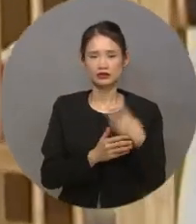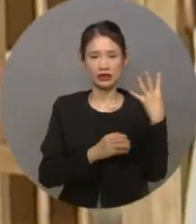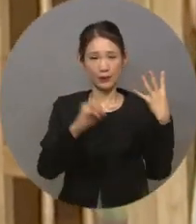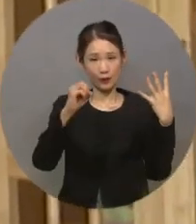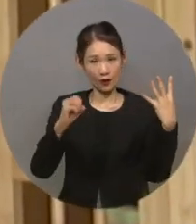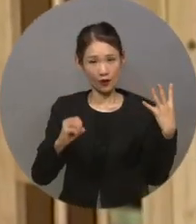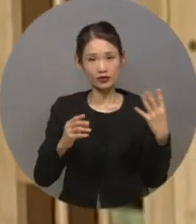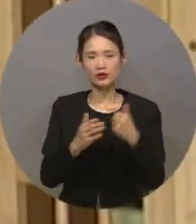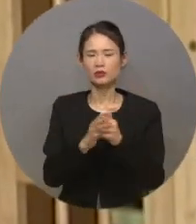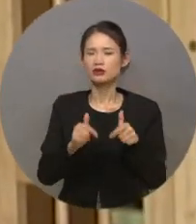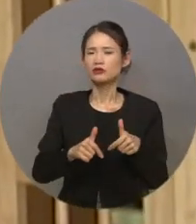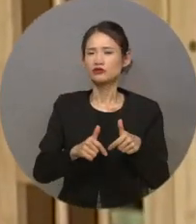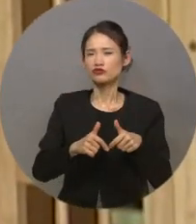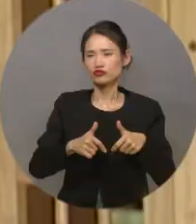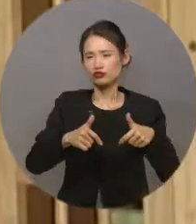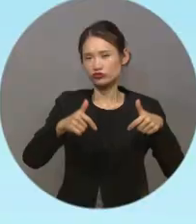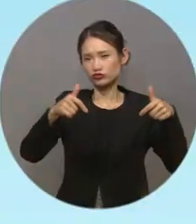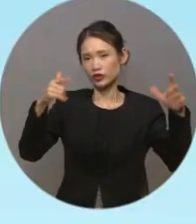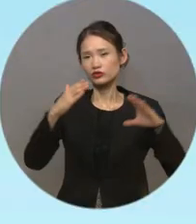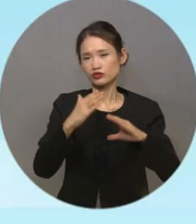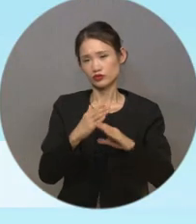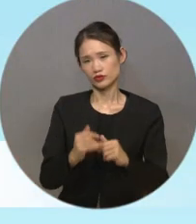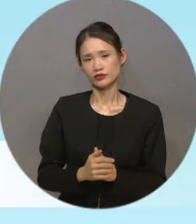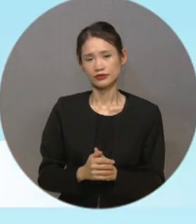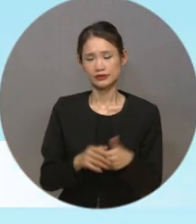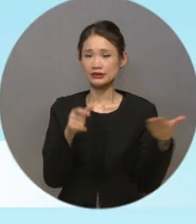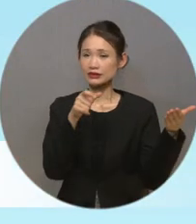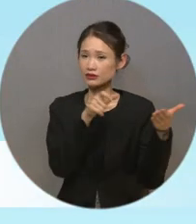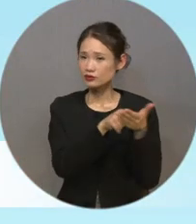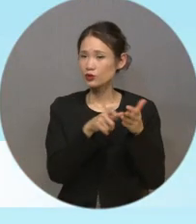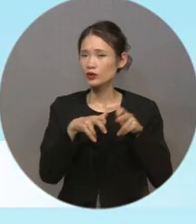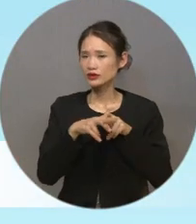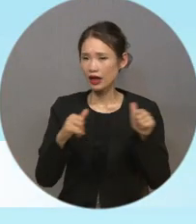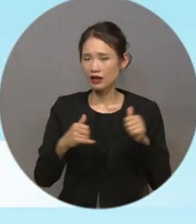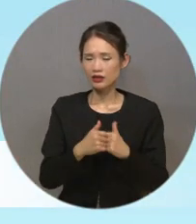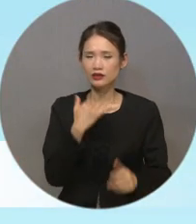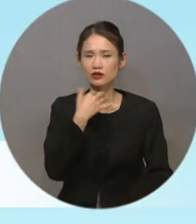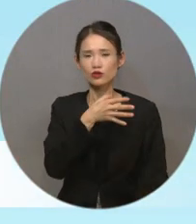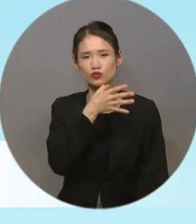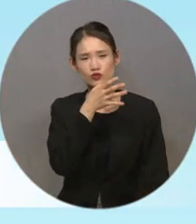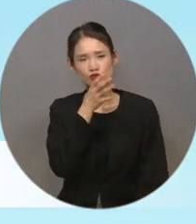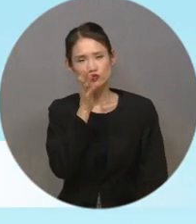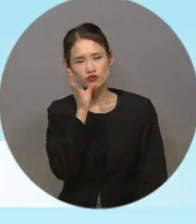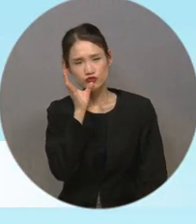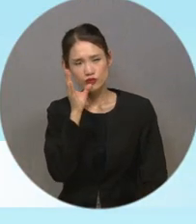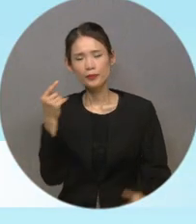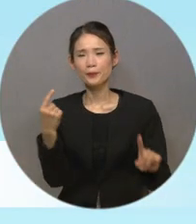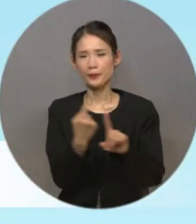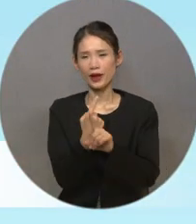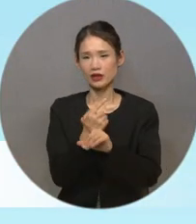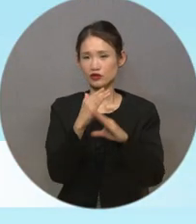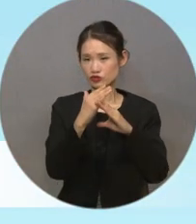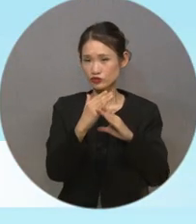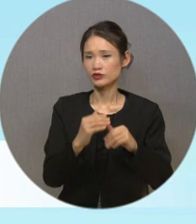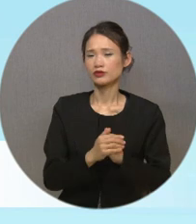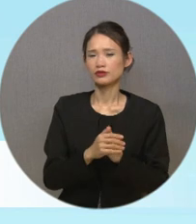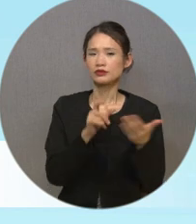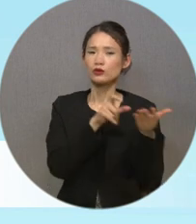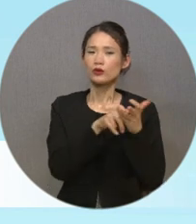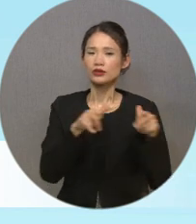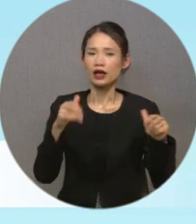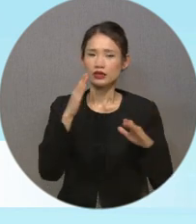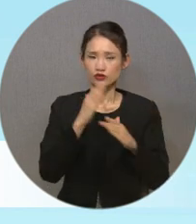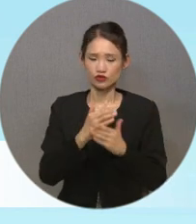4%로 증가세를 나타냈습니다 등록 장애인의 고령화 추세도 두드러졌습니다 등록장애인 중